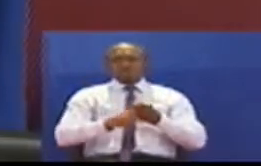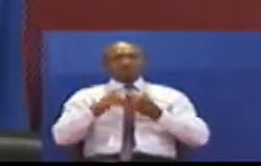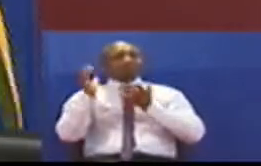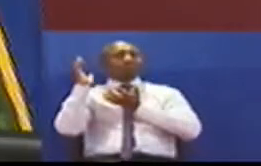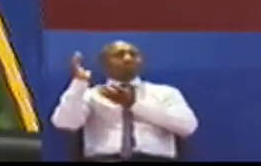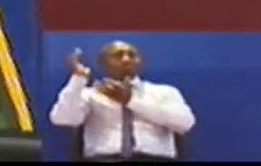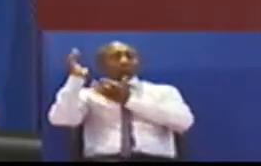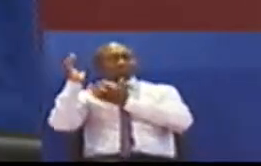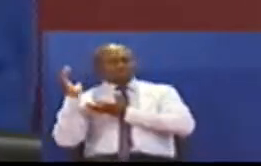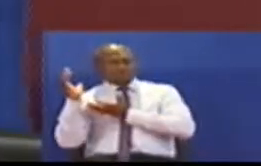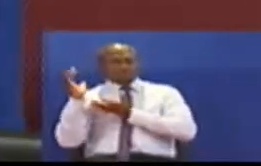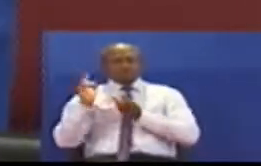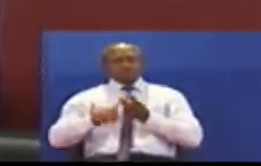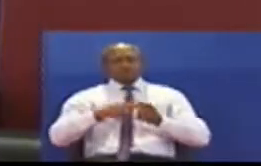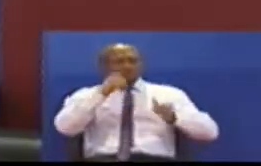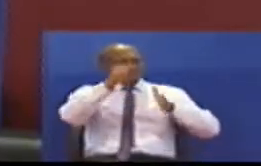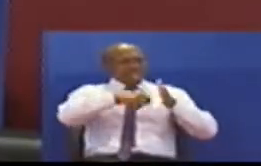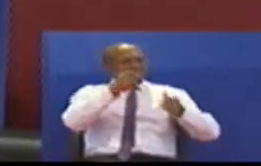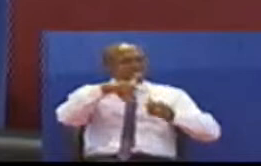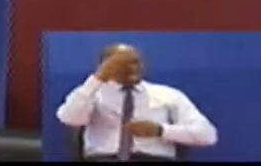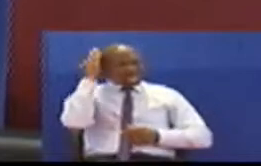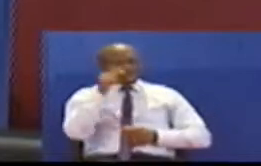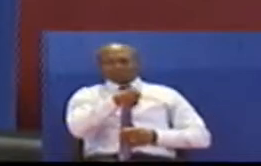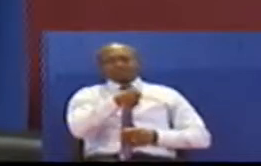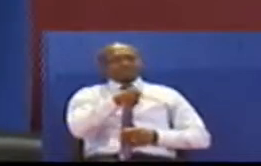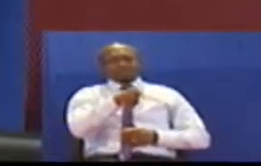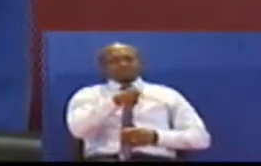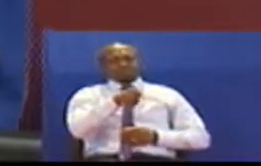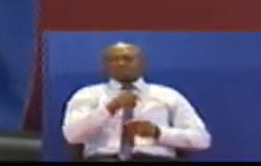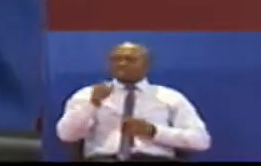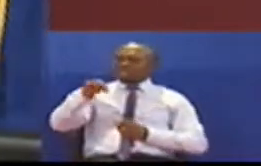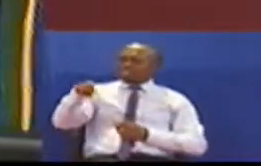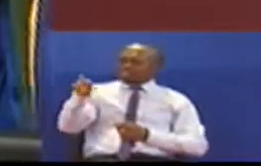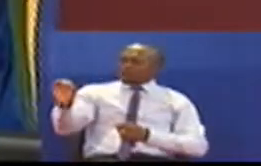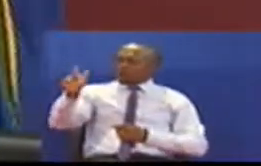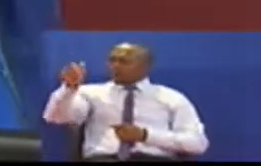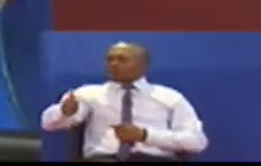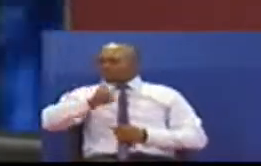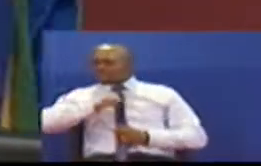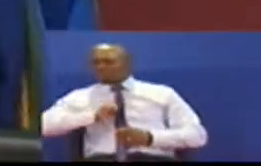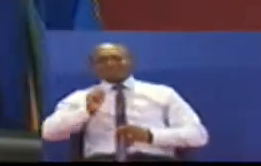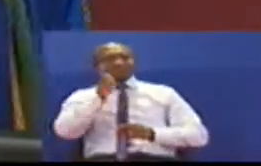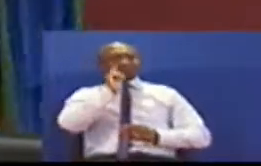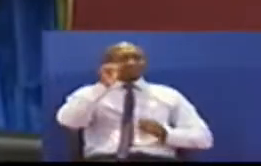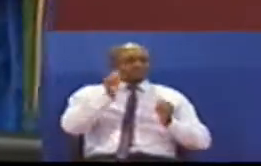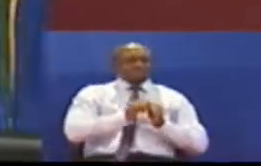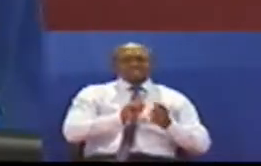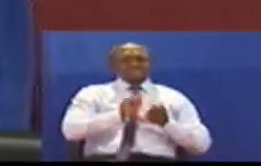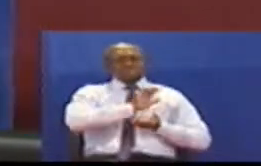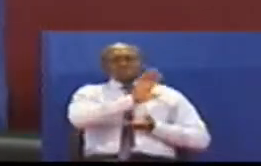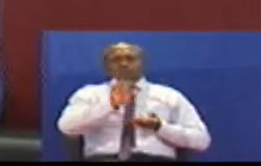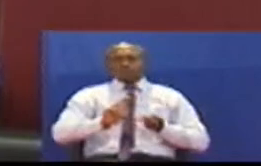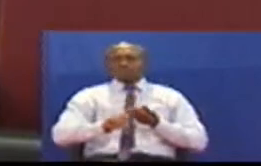mzito kwa miradi ya serikali, kwa NGOs, kwa binafsi, kwa nini hizo, hata kama